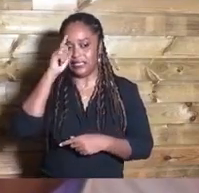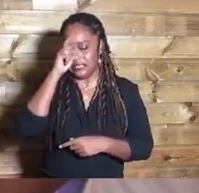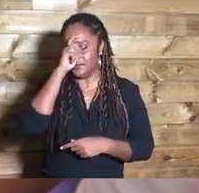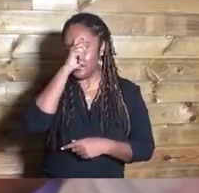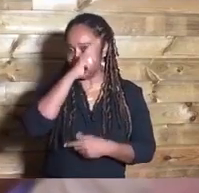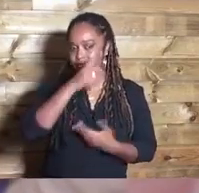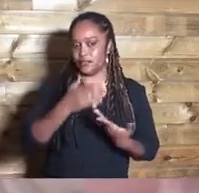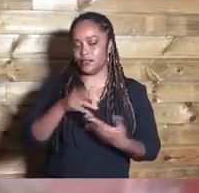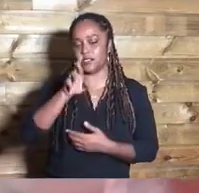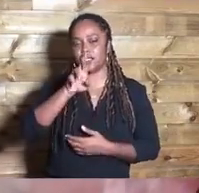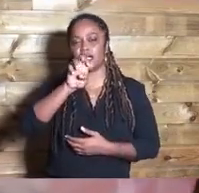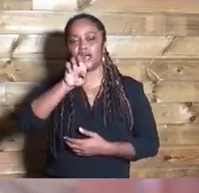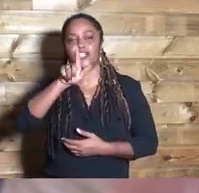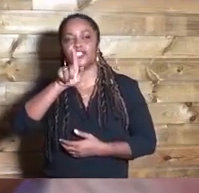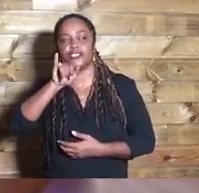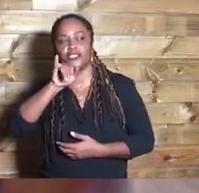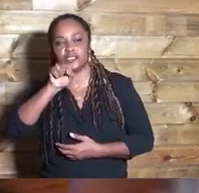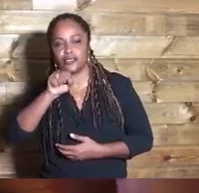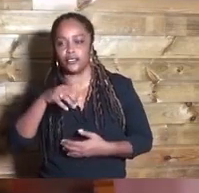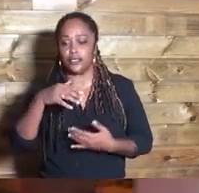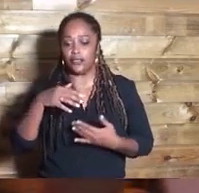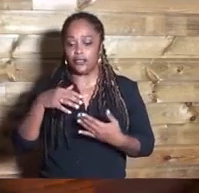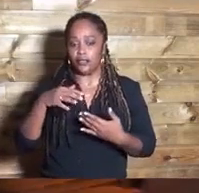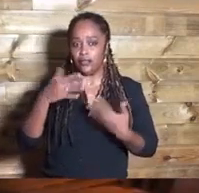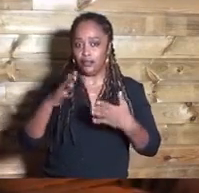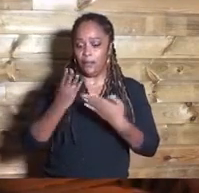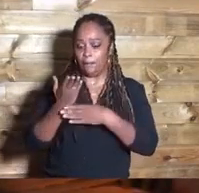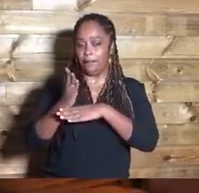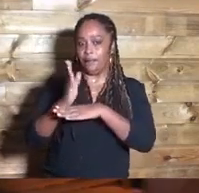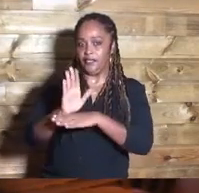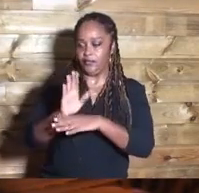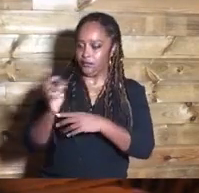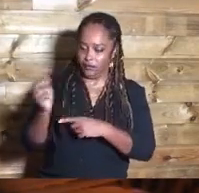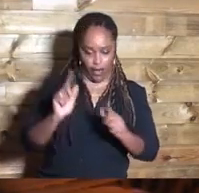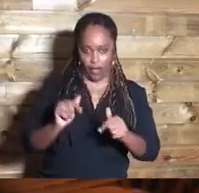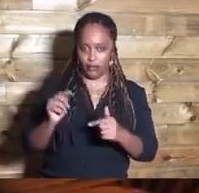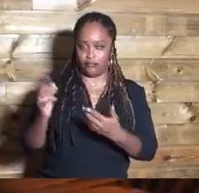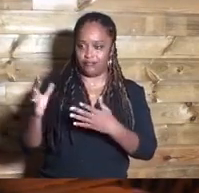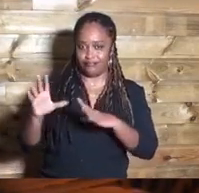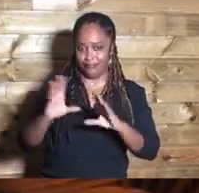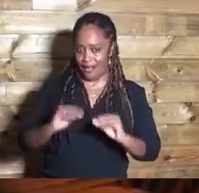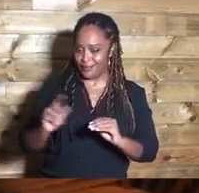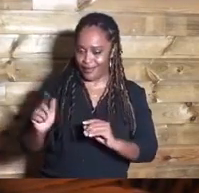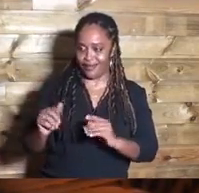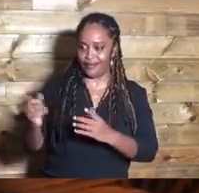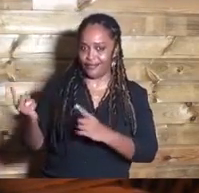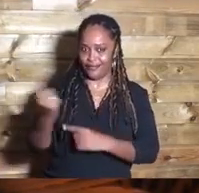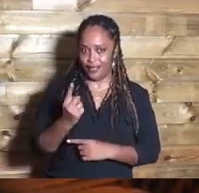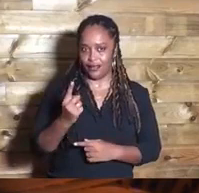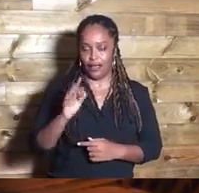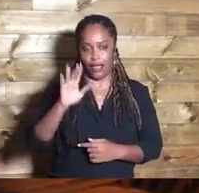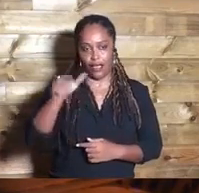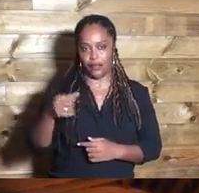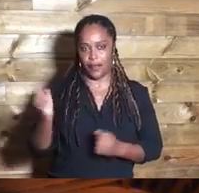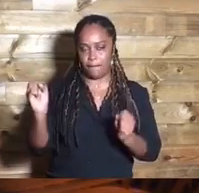Parce que Régis nous était vrai, en loin dans nous était vrai jouer à la présentation à l'ISLA, il venait vers nous. Nous pas qu'à attendre nous à un tel butin,